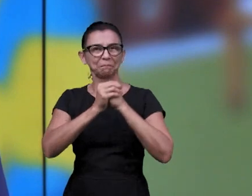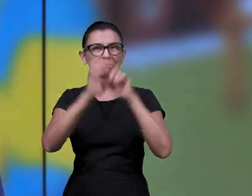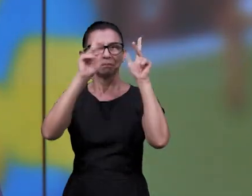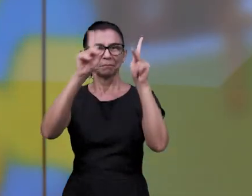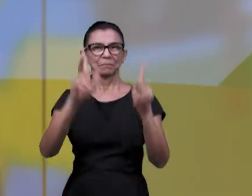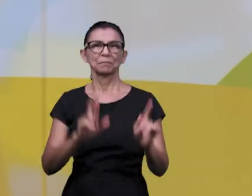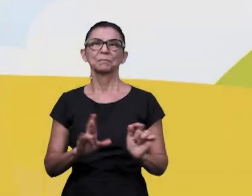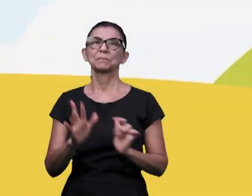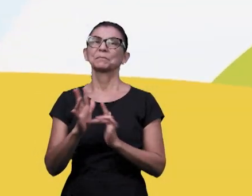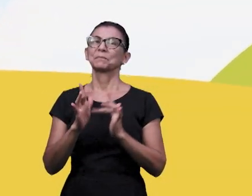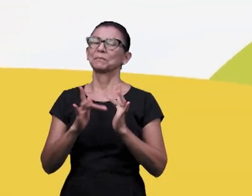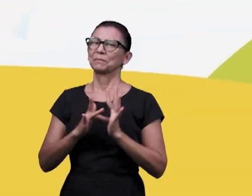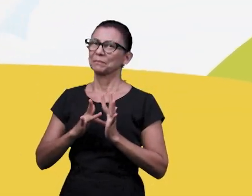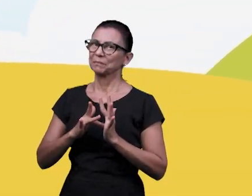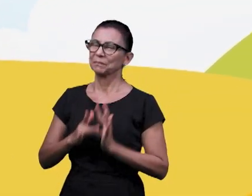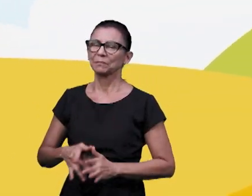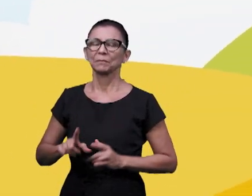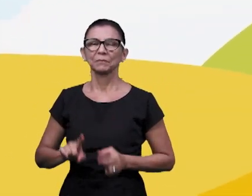Seigneur.